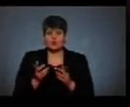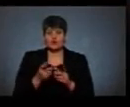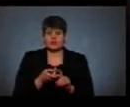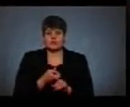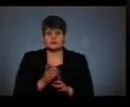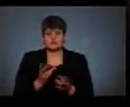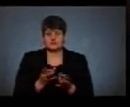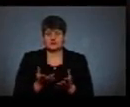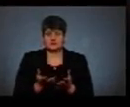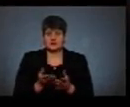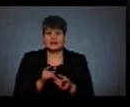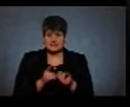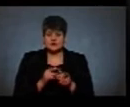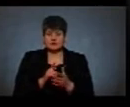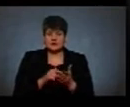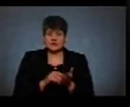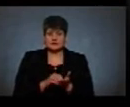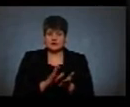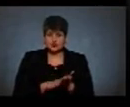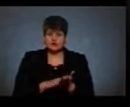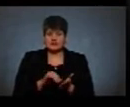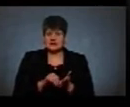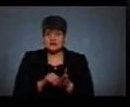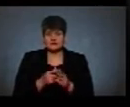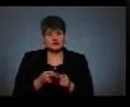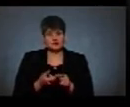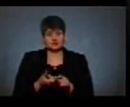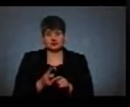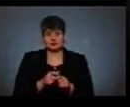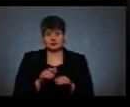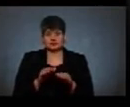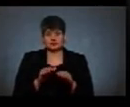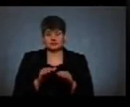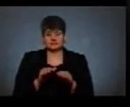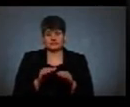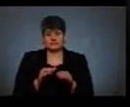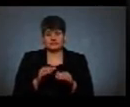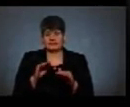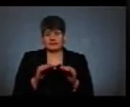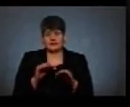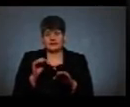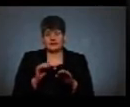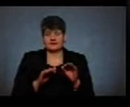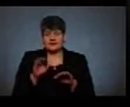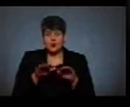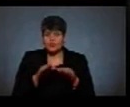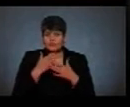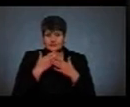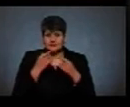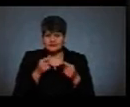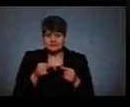Тобто, дійсно, питання фіксованого членства, вона абсолютно ніяк не регулюється, але, знову ж таки, виходячи з